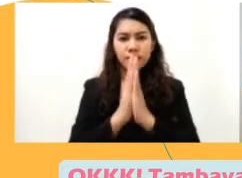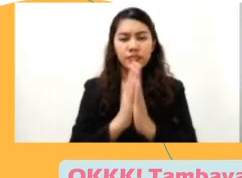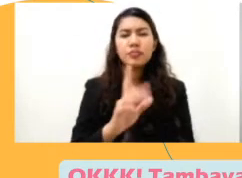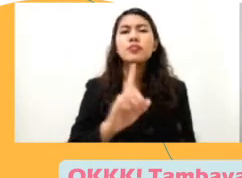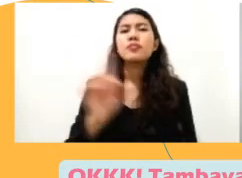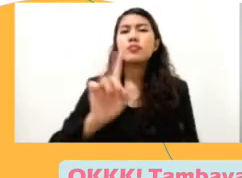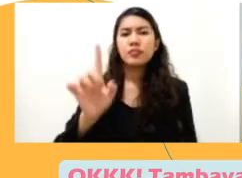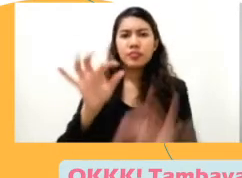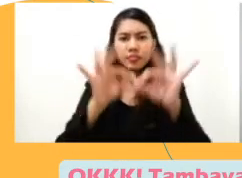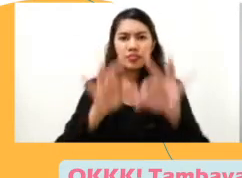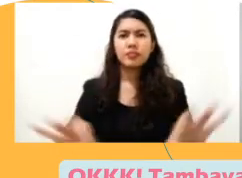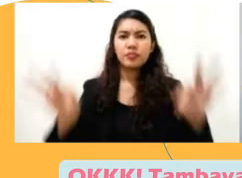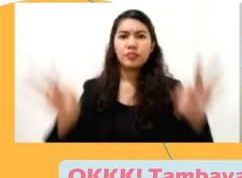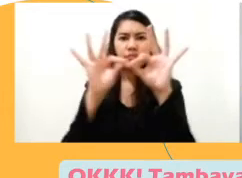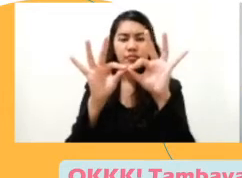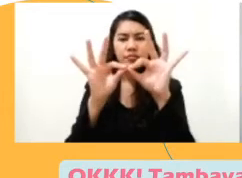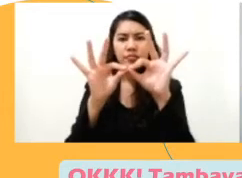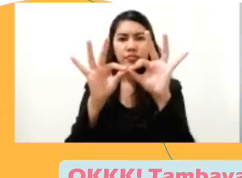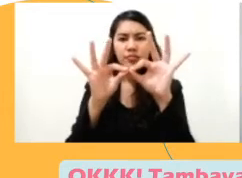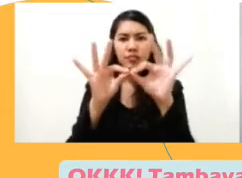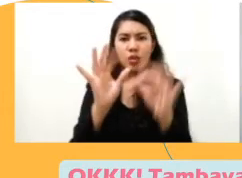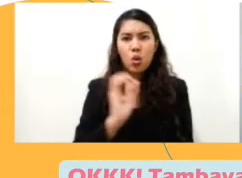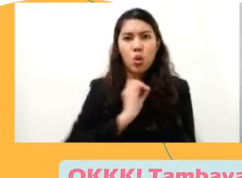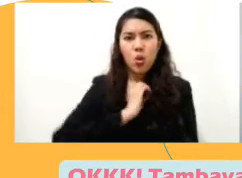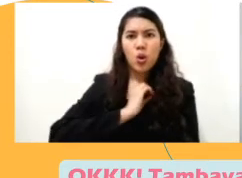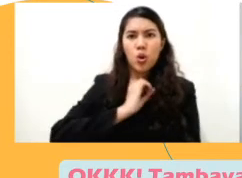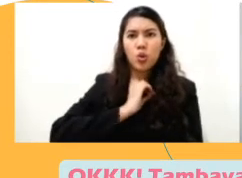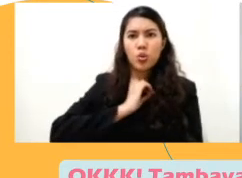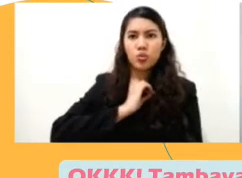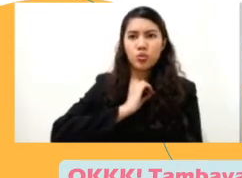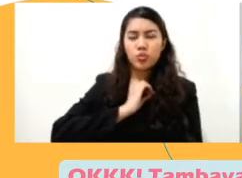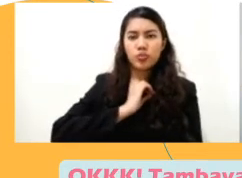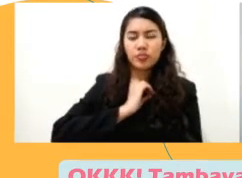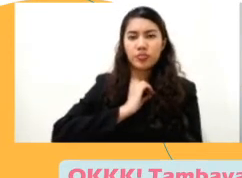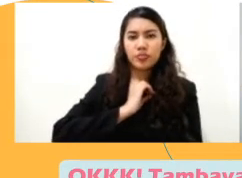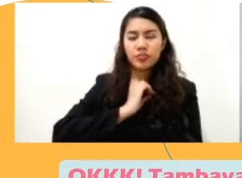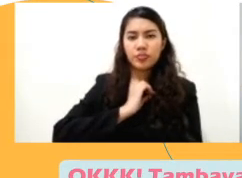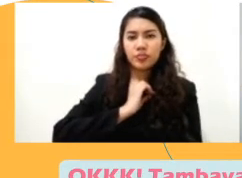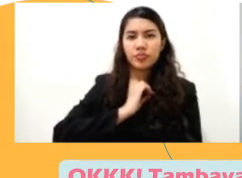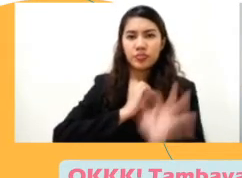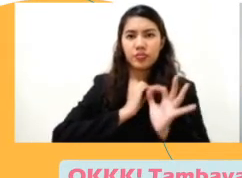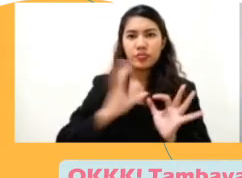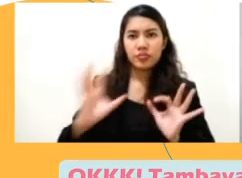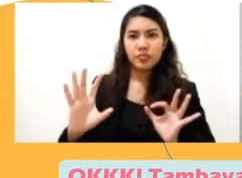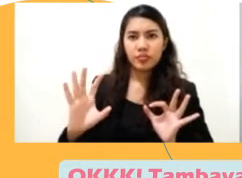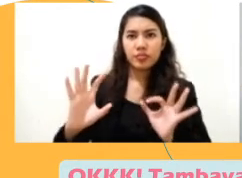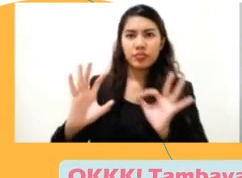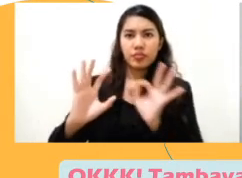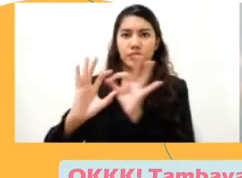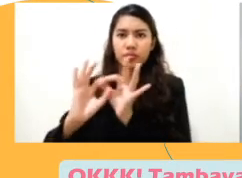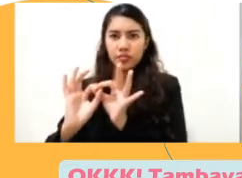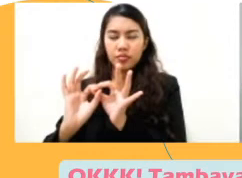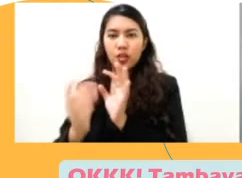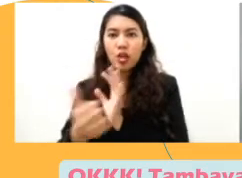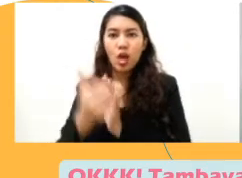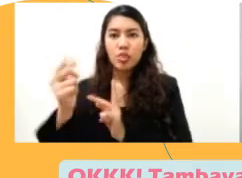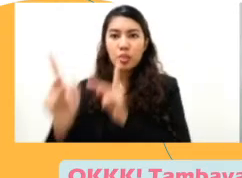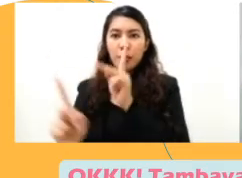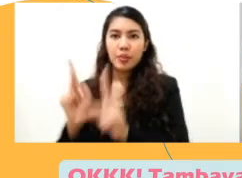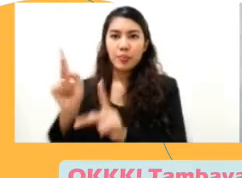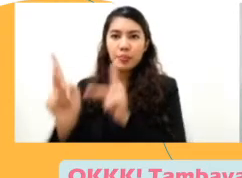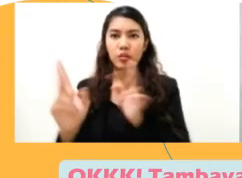ng ugnayan ng sarili sa kapwa at lipunan upang makabangon sa buhay? Maari po